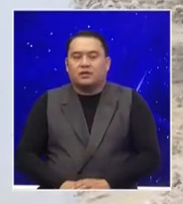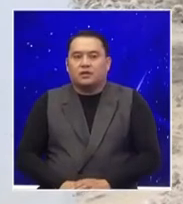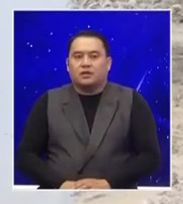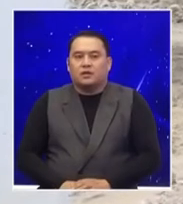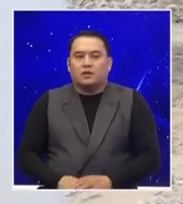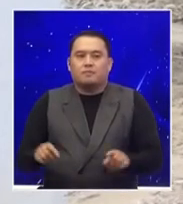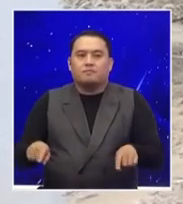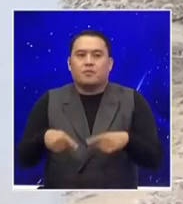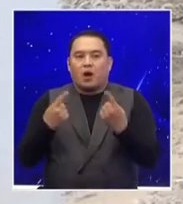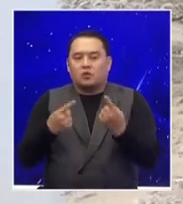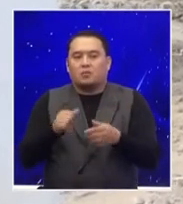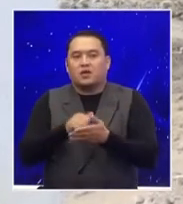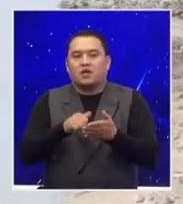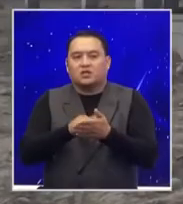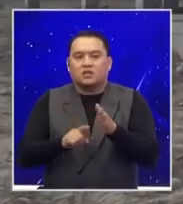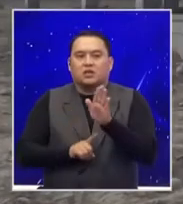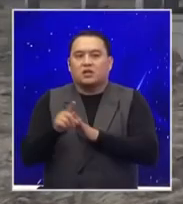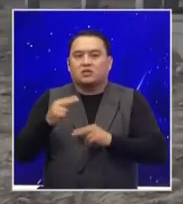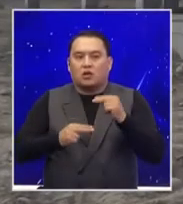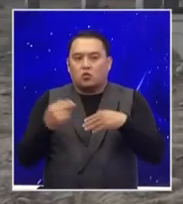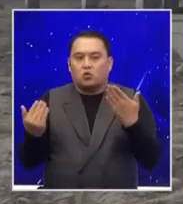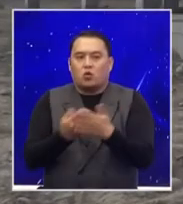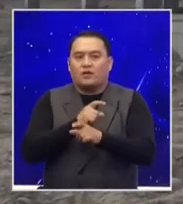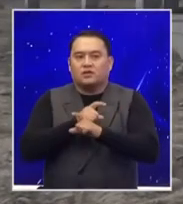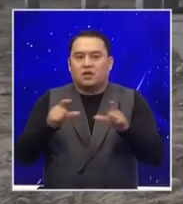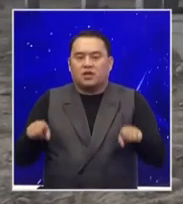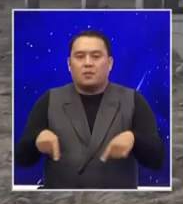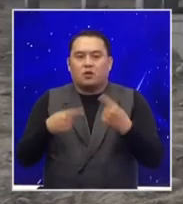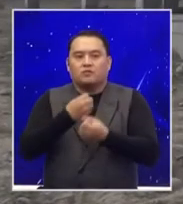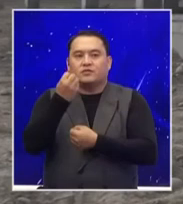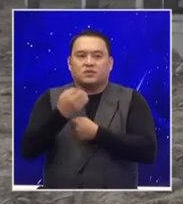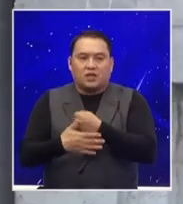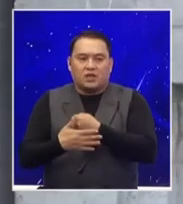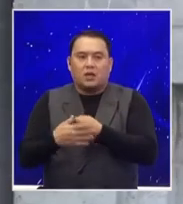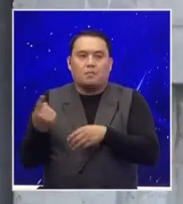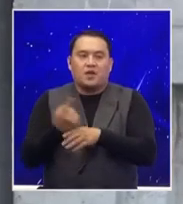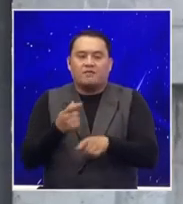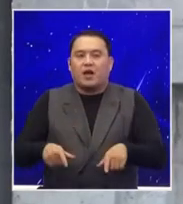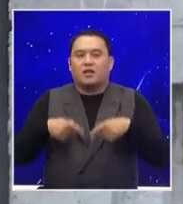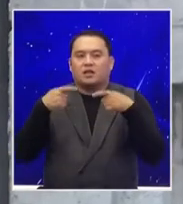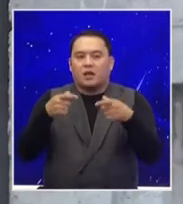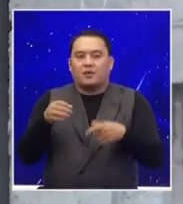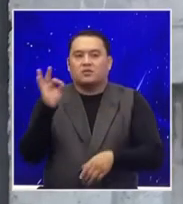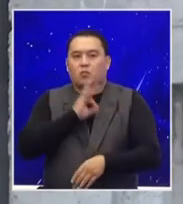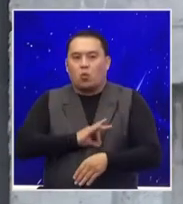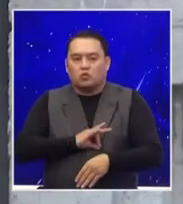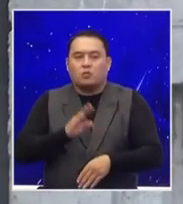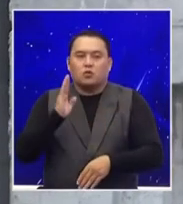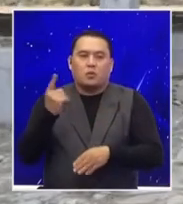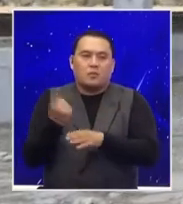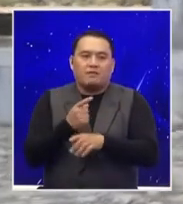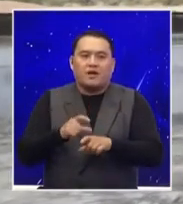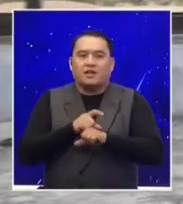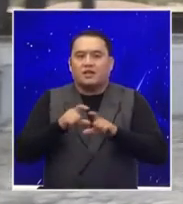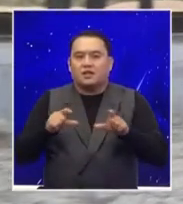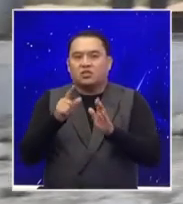Растущий поток пациентов стал причиной начала строительства нового здания реабилитационного центра. На первом этапе будет сдан в эксплуатацию первый этаж